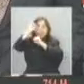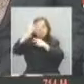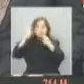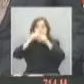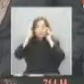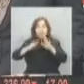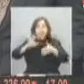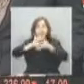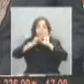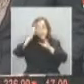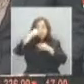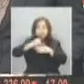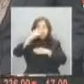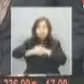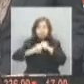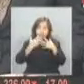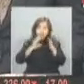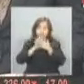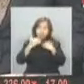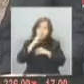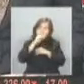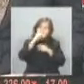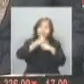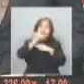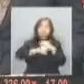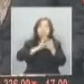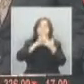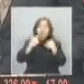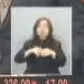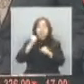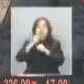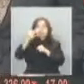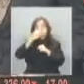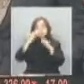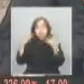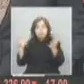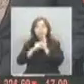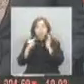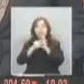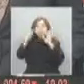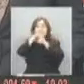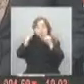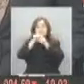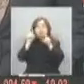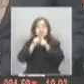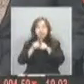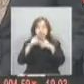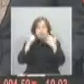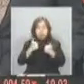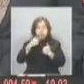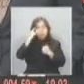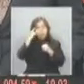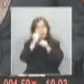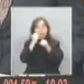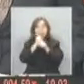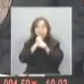าที่เกษียนอายุการเล่นไปแล้นั่นเองนะคะก็ยงตกลงกัไม่จบค่เรื่องนี้อาจจะยดเยอะหรดูการใหม่นี้อาจจะไม่สามารเปิดฉากได้